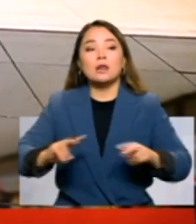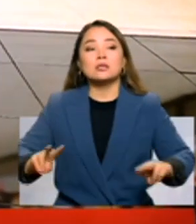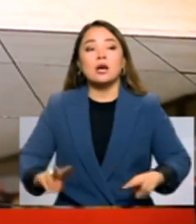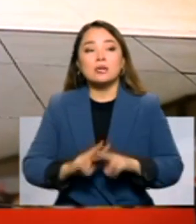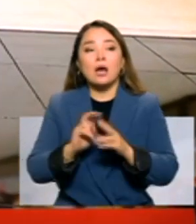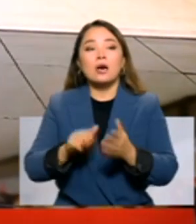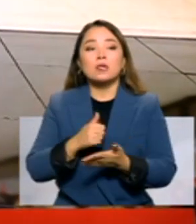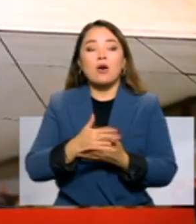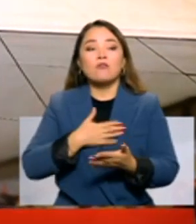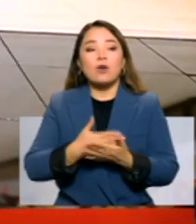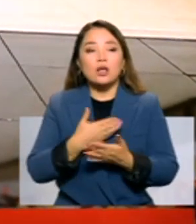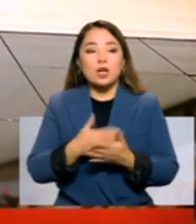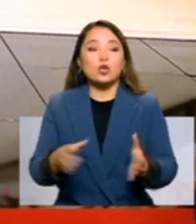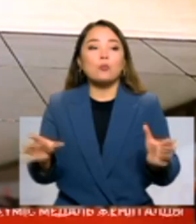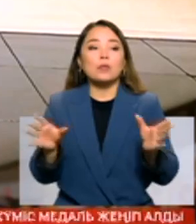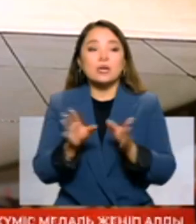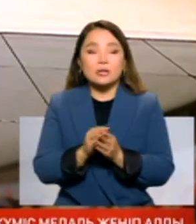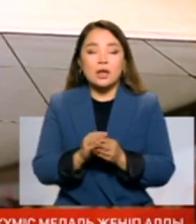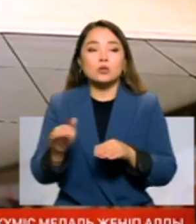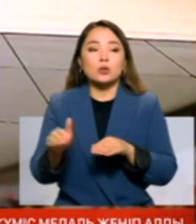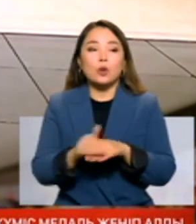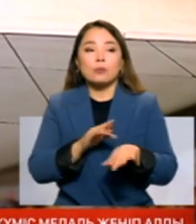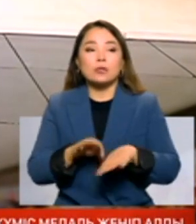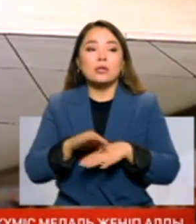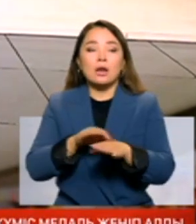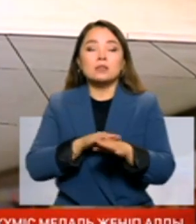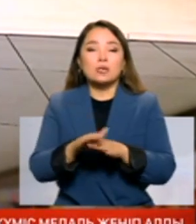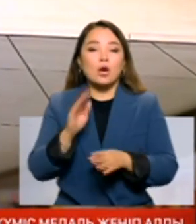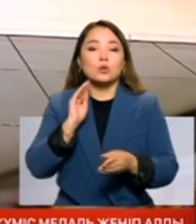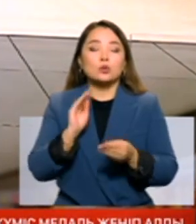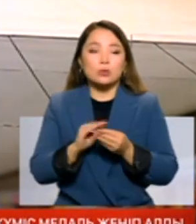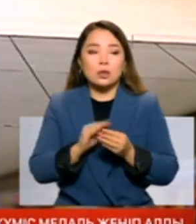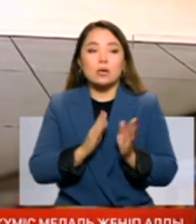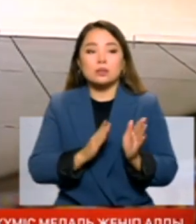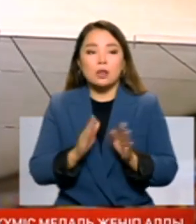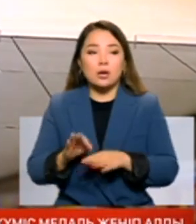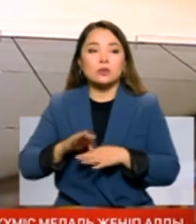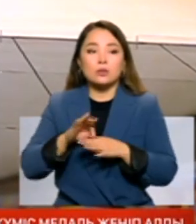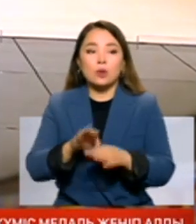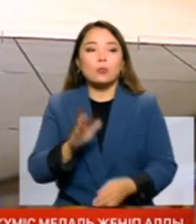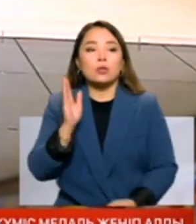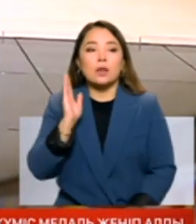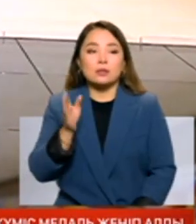әкімдігі волонтерлармен бірге мұндай игі акцияларды тұрақты түрде өткізіп тұрады.